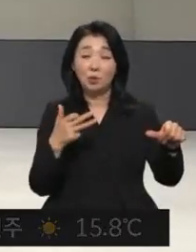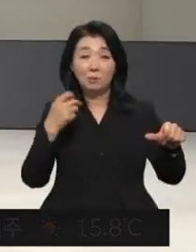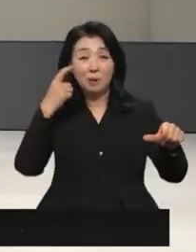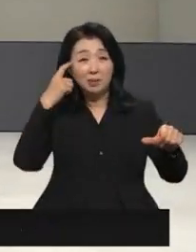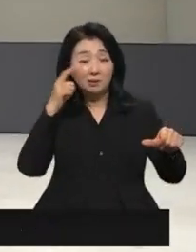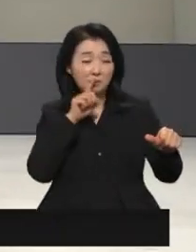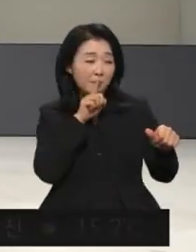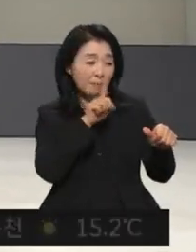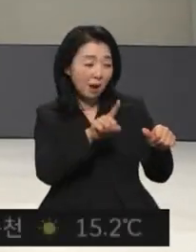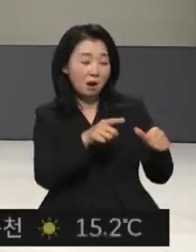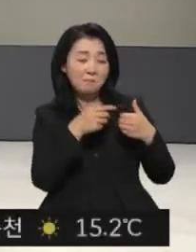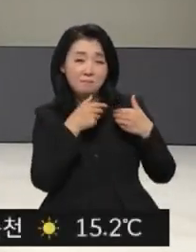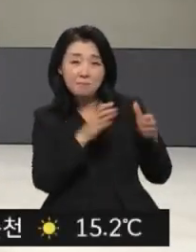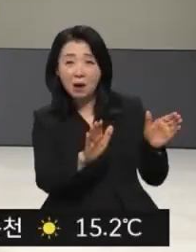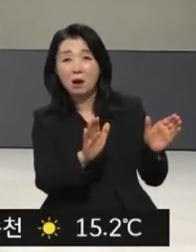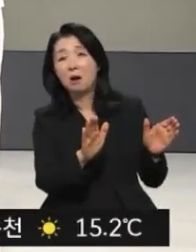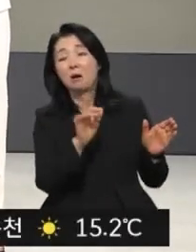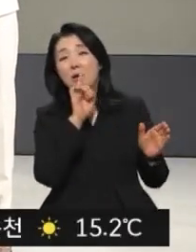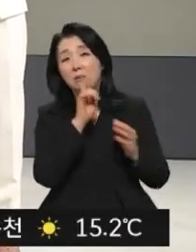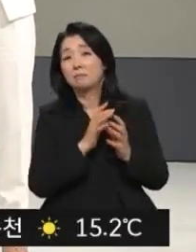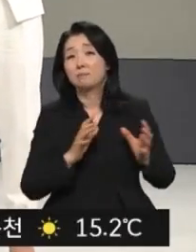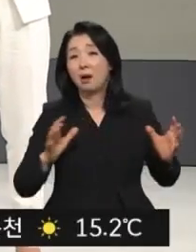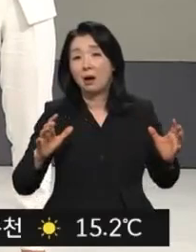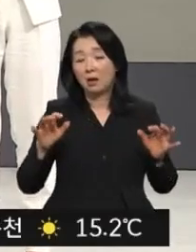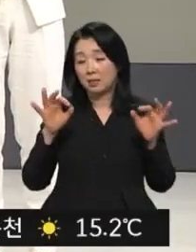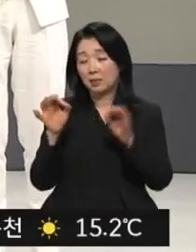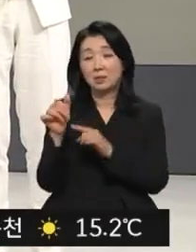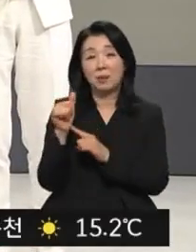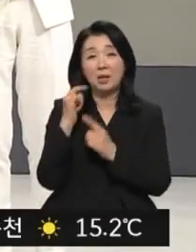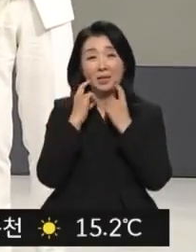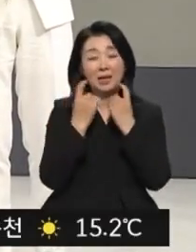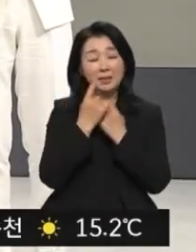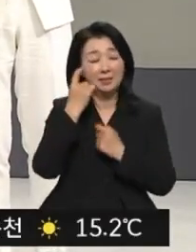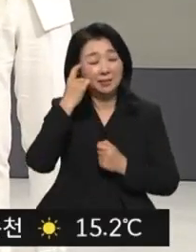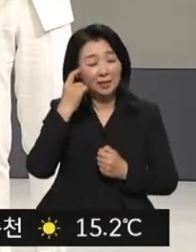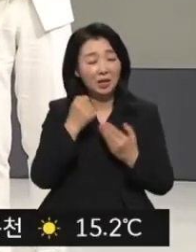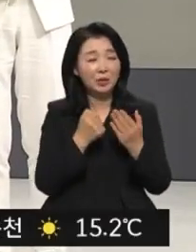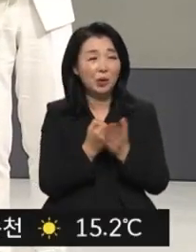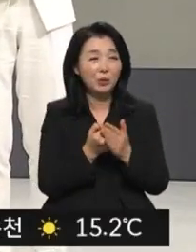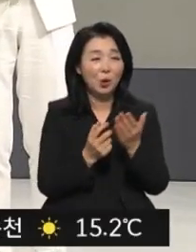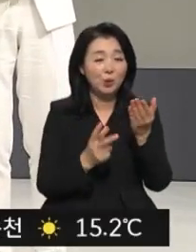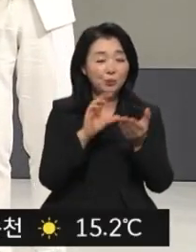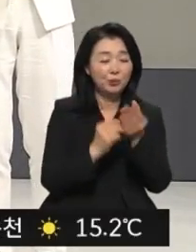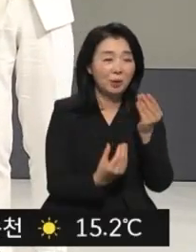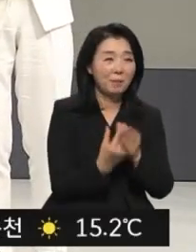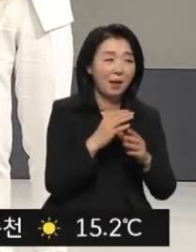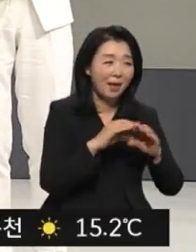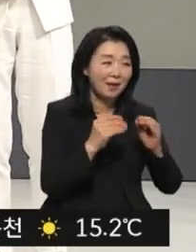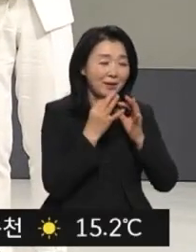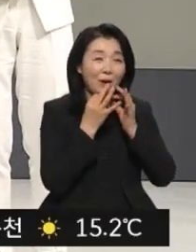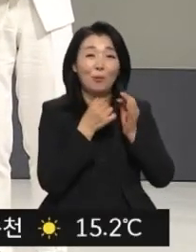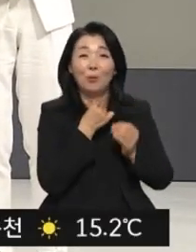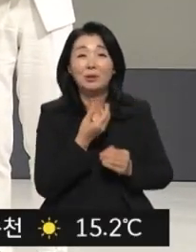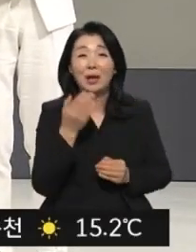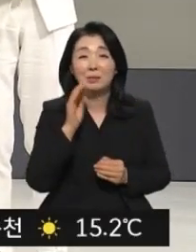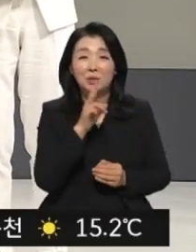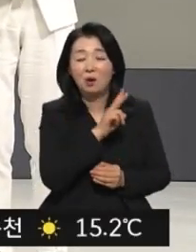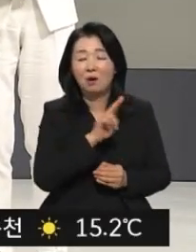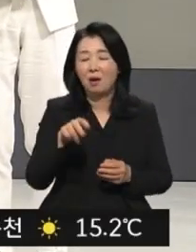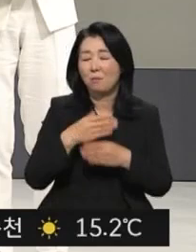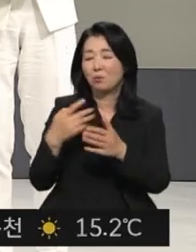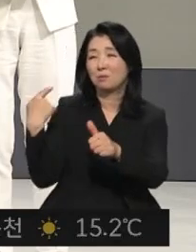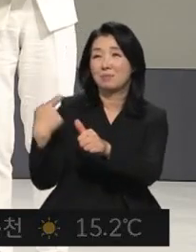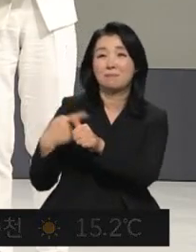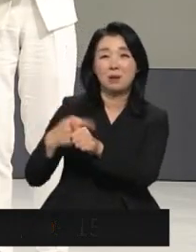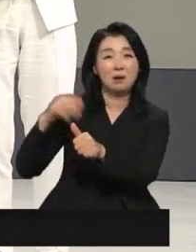논란이 갈수록 커지고 있습니다. 김 최고위원이 개인 의견이라면서 사태를 수습하려고 했지만 여야를 막론하고 비판이